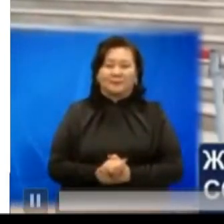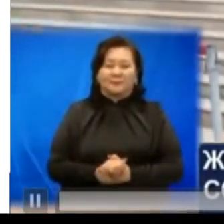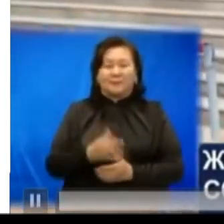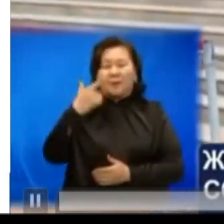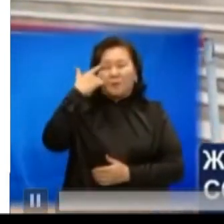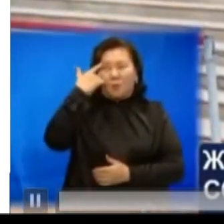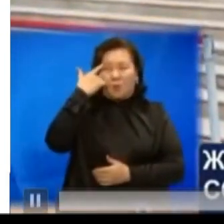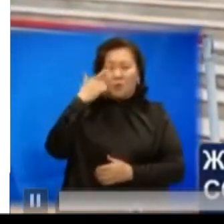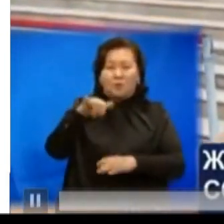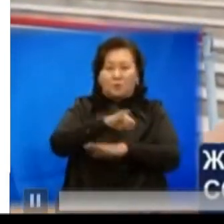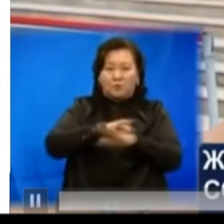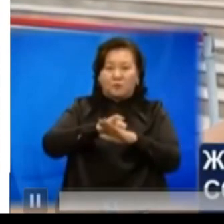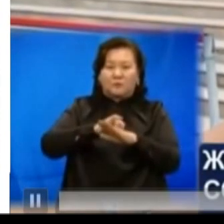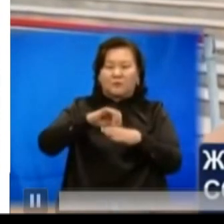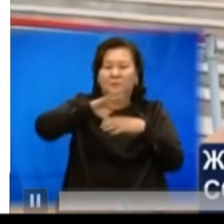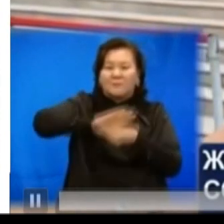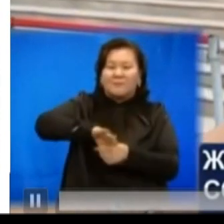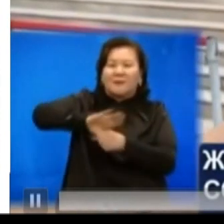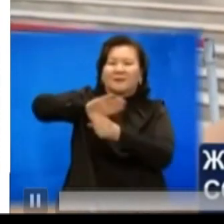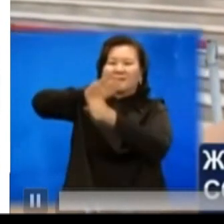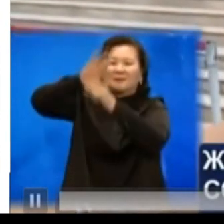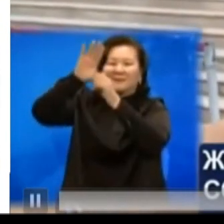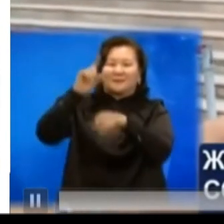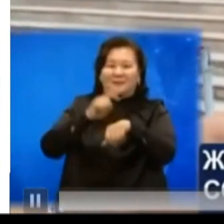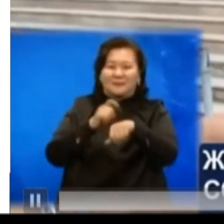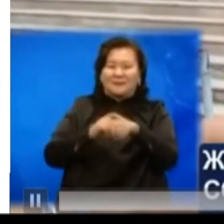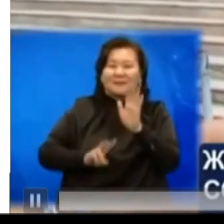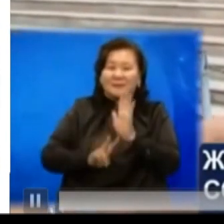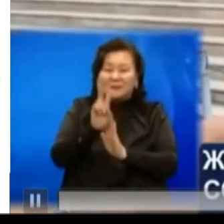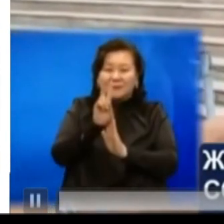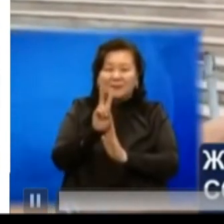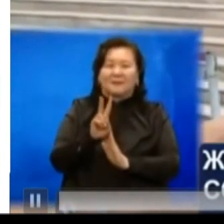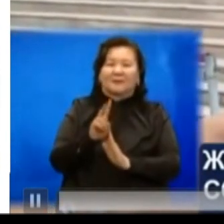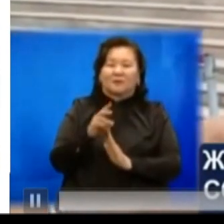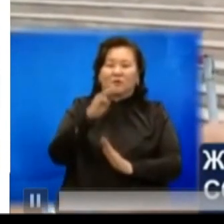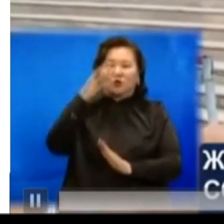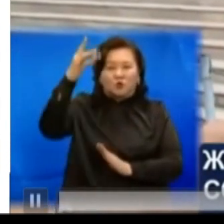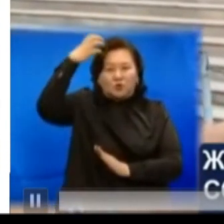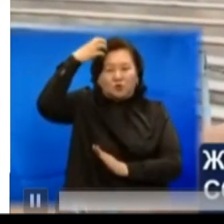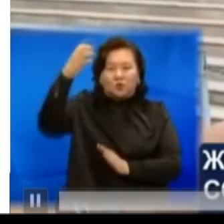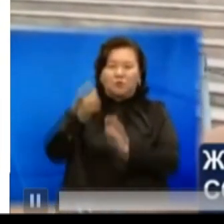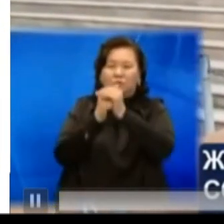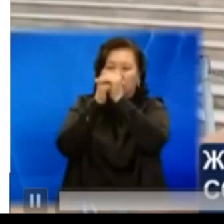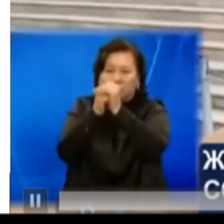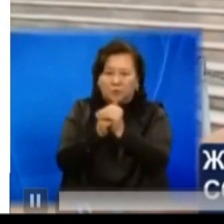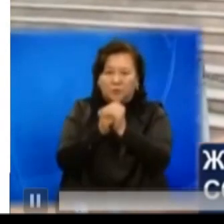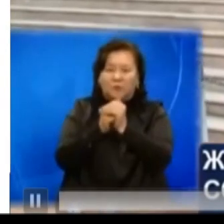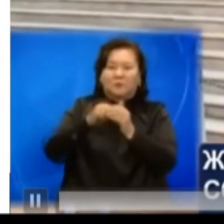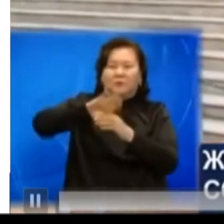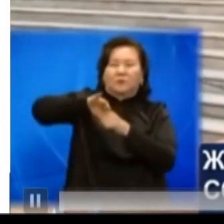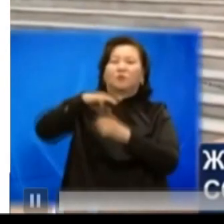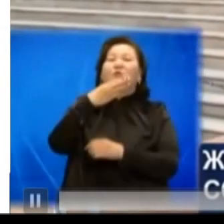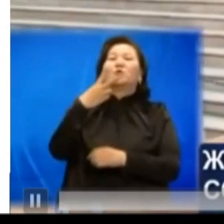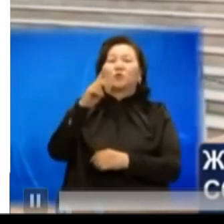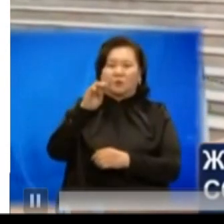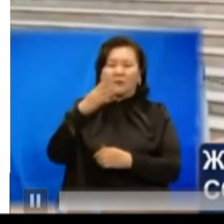Улс бол мандаж хөгжсөн цагаас ахуулаад төрийн далбаагаар төрийн сүлдээ эрхэмд хөндлөж явсан ийм түүхтэй. За